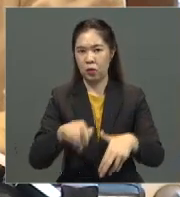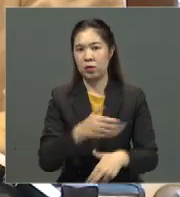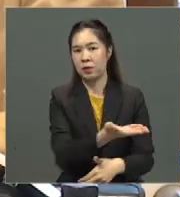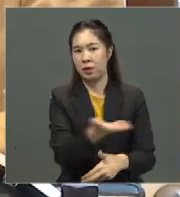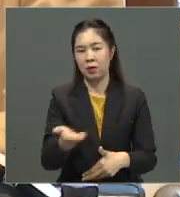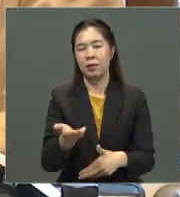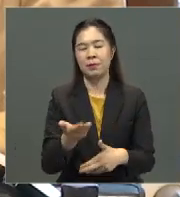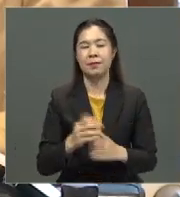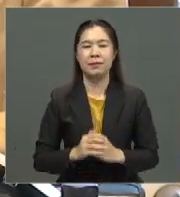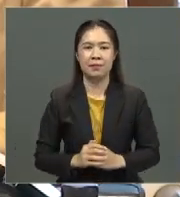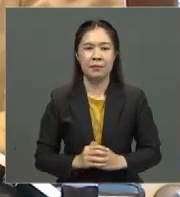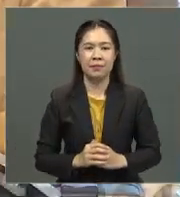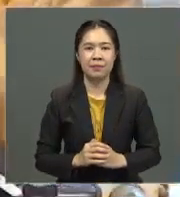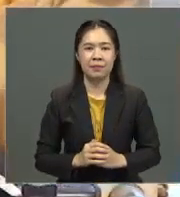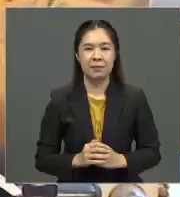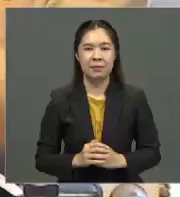อย